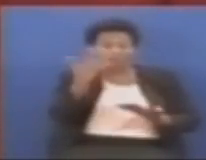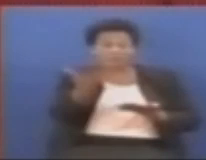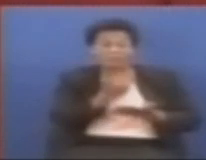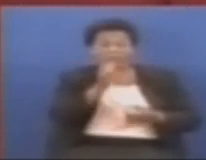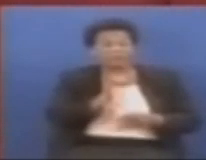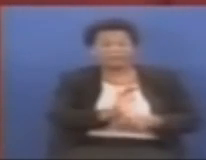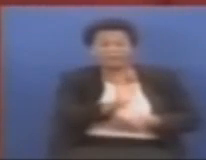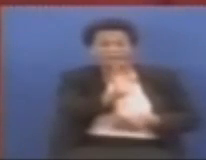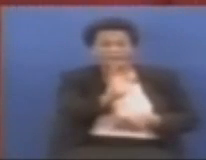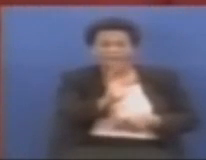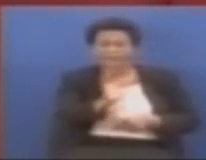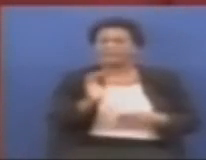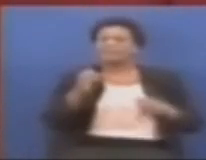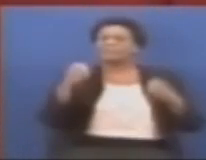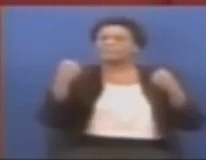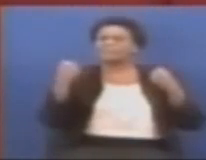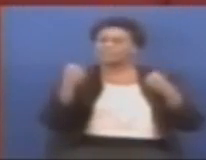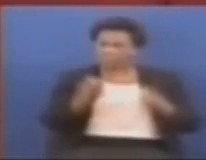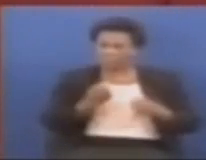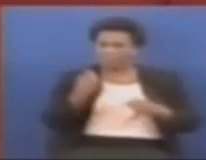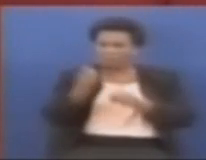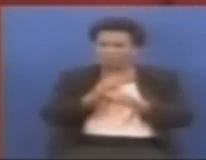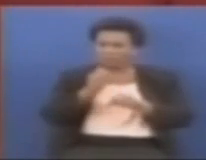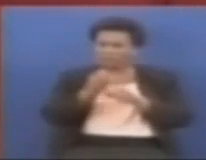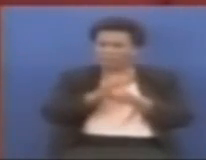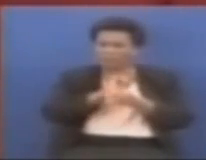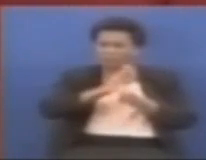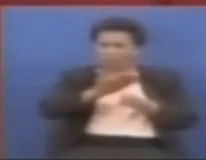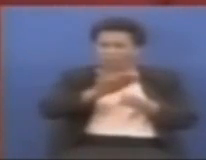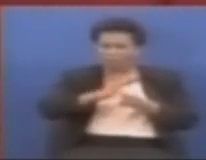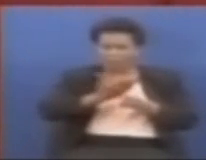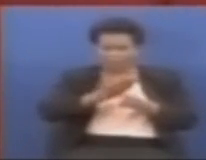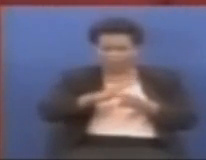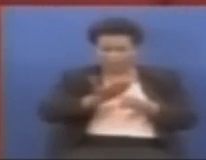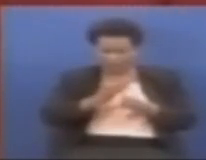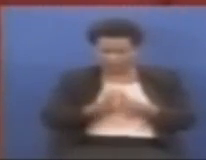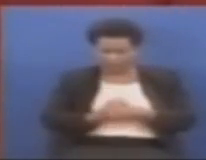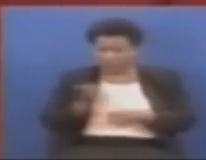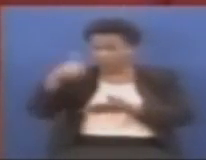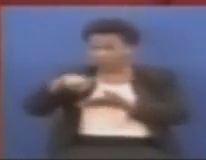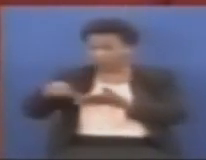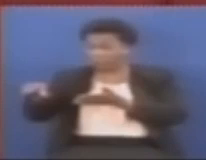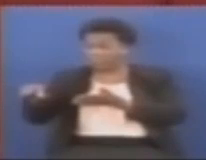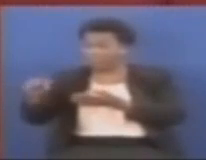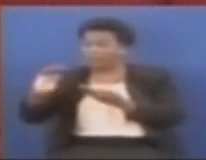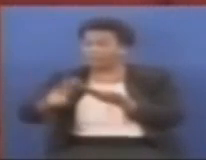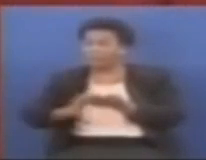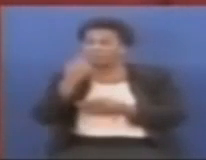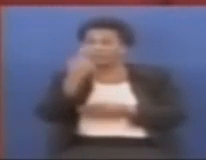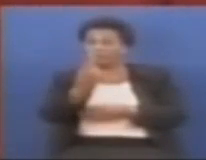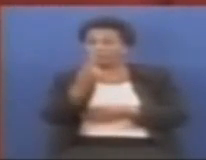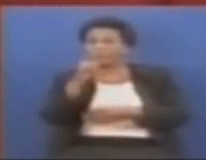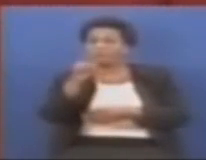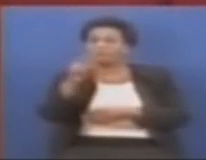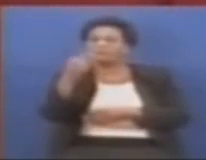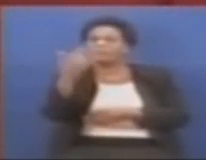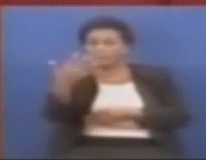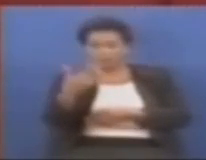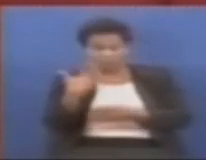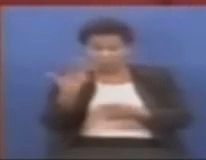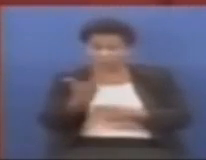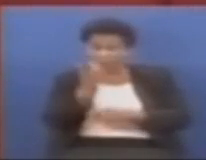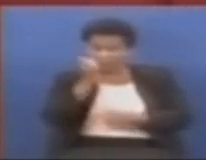imejitahidi kuligharimia jengo hilo na imelipa mpaka sasa hivi zaidi ya shilingi bilioni 1.5 kwa mapato ya